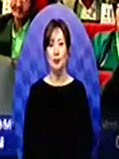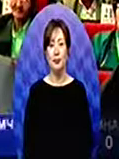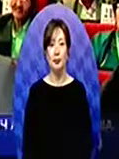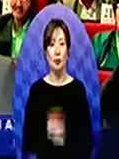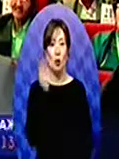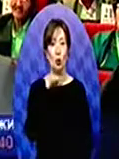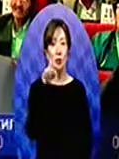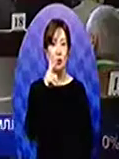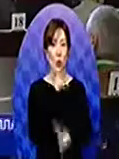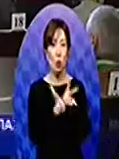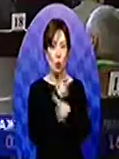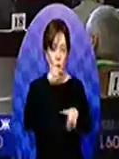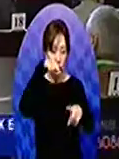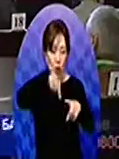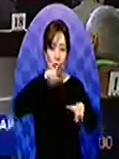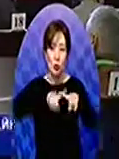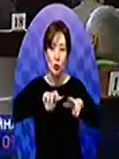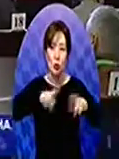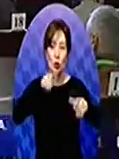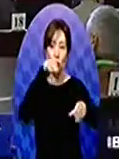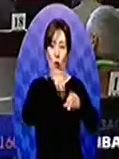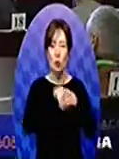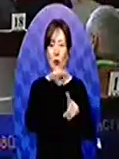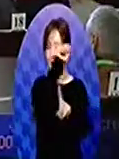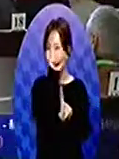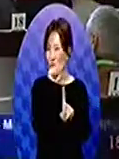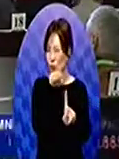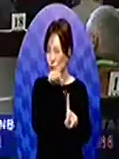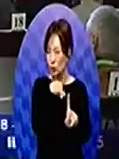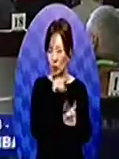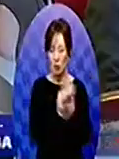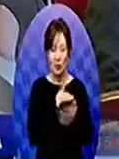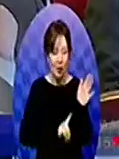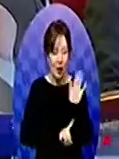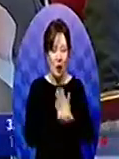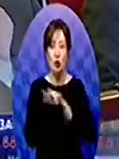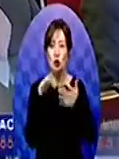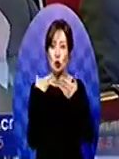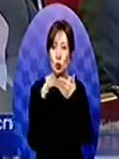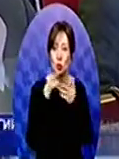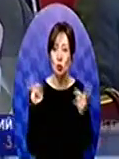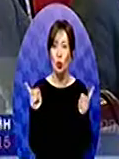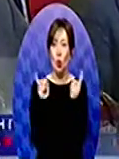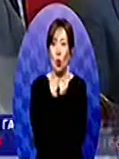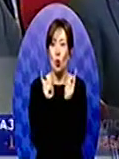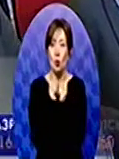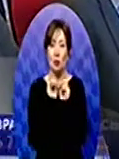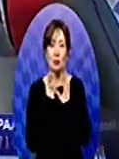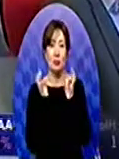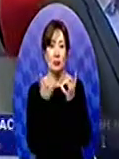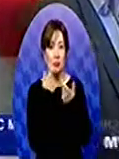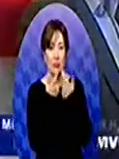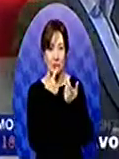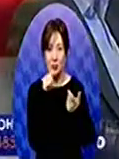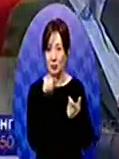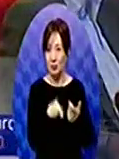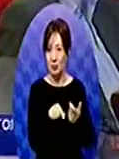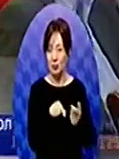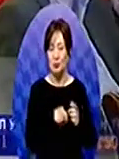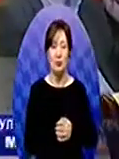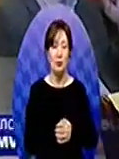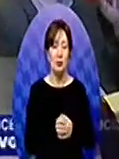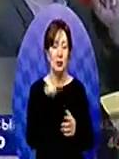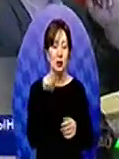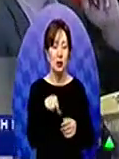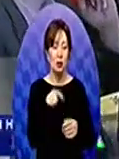Үндсэн хуульд нэмэлт өөрчлөлт оруулах асуудлаар явуулах анхдугаар зөвлөлдөх уулзалтын нээлтийн ажиллагаанд Улсын хурлын дарга Инкволд болон Улсын хурлын